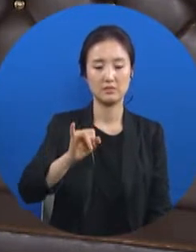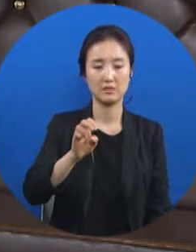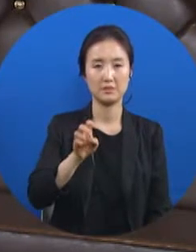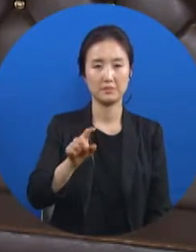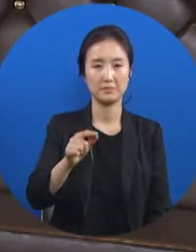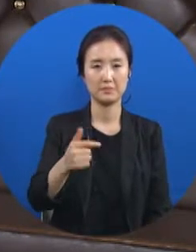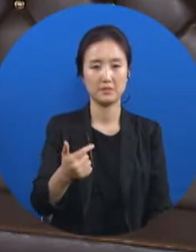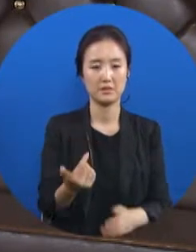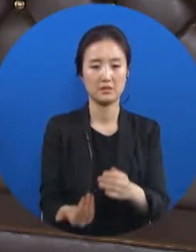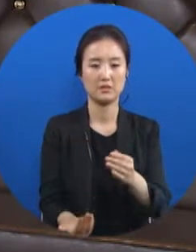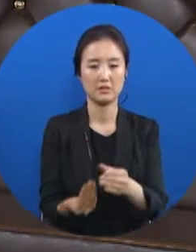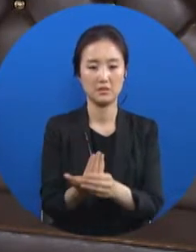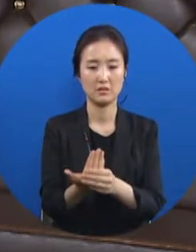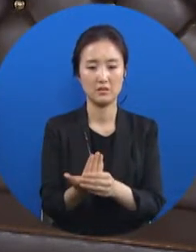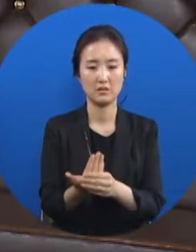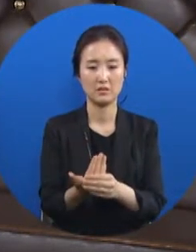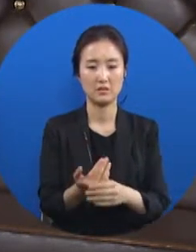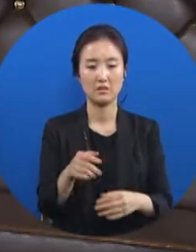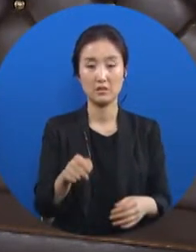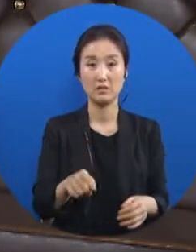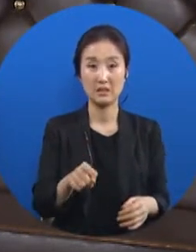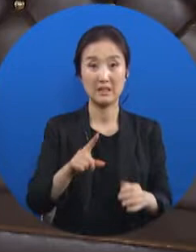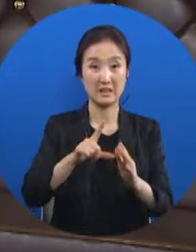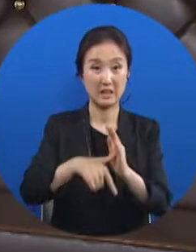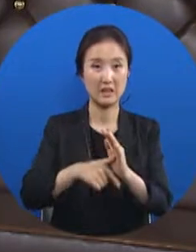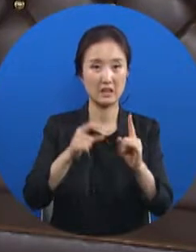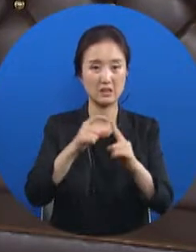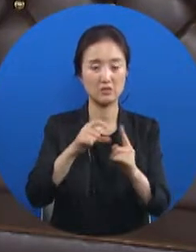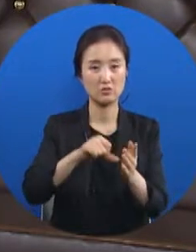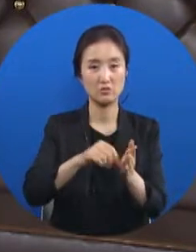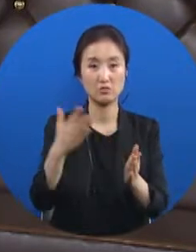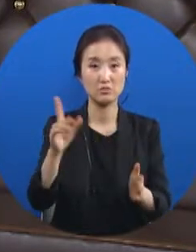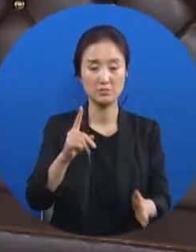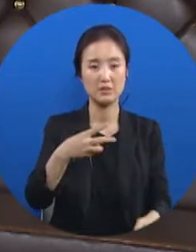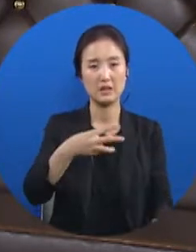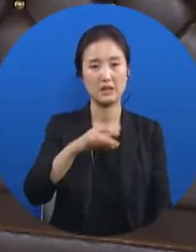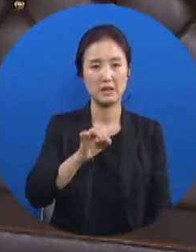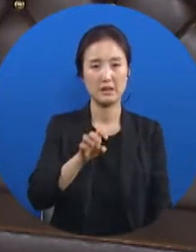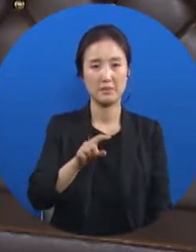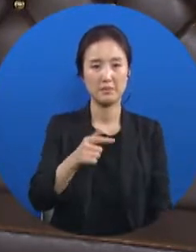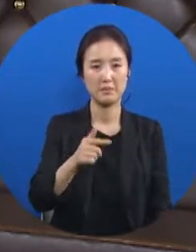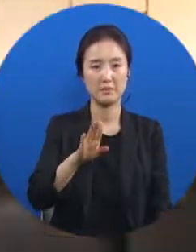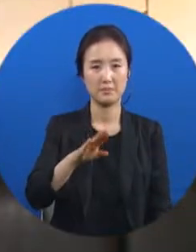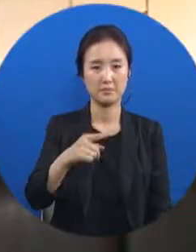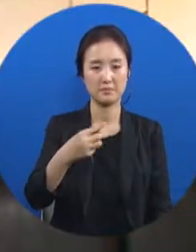들어보셨죠? 뭐 그때 뭐 리먼 브라더스 막 이러면서. 근데 제가 2007년도에